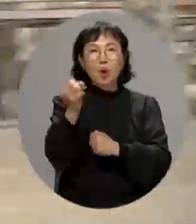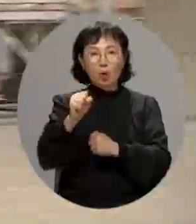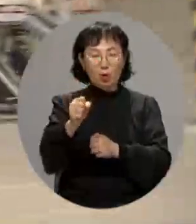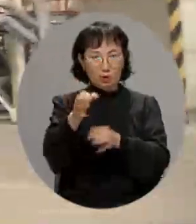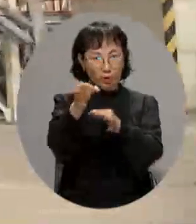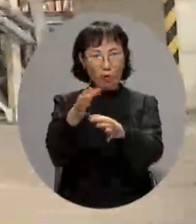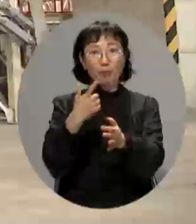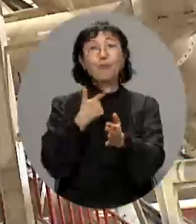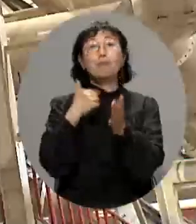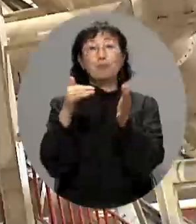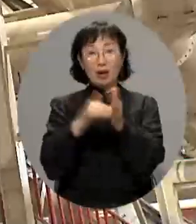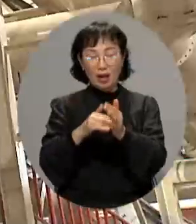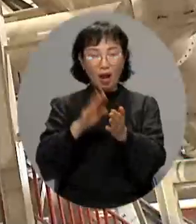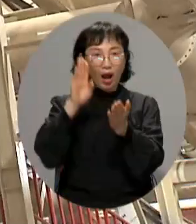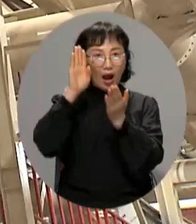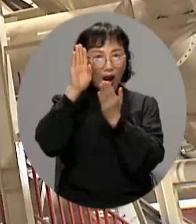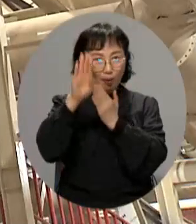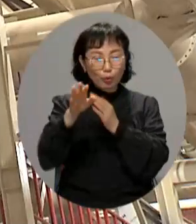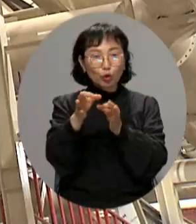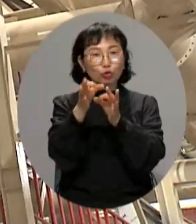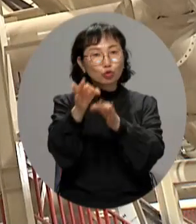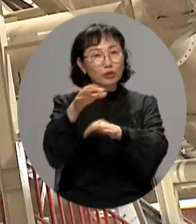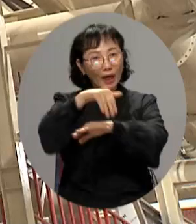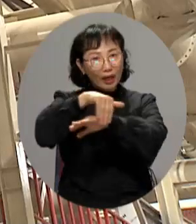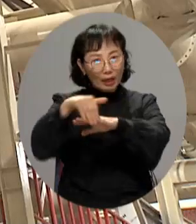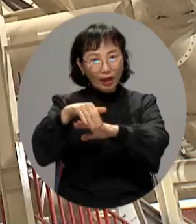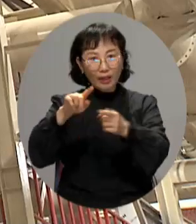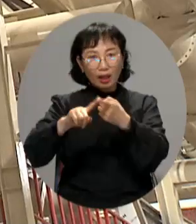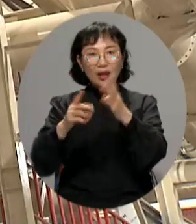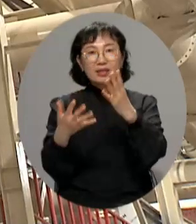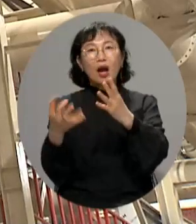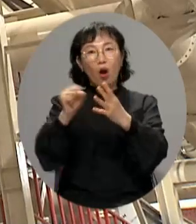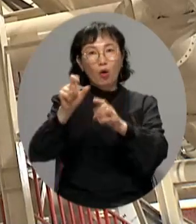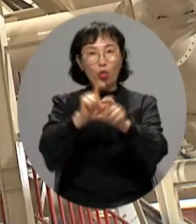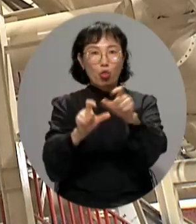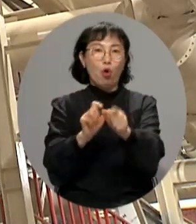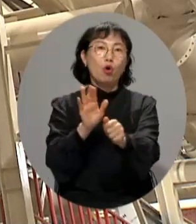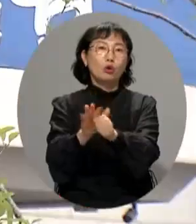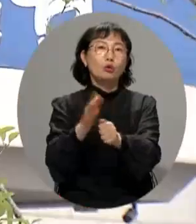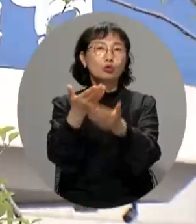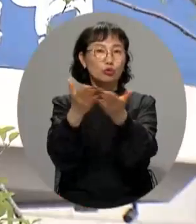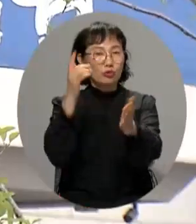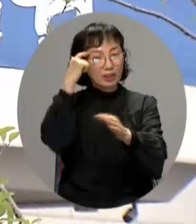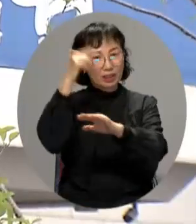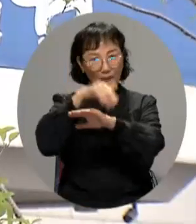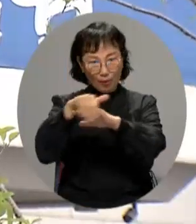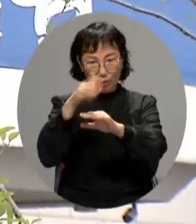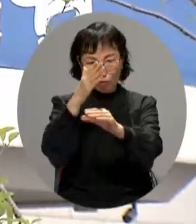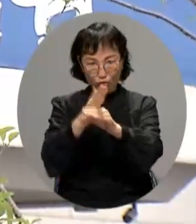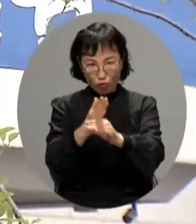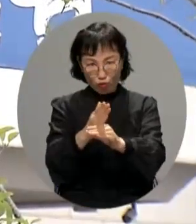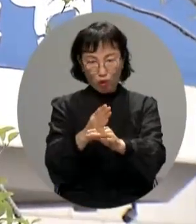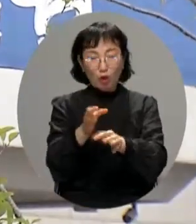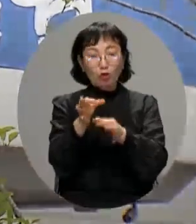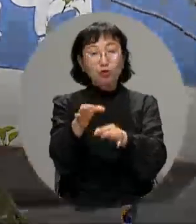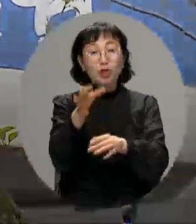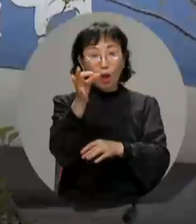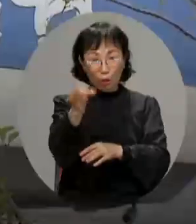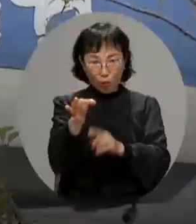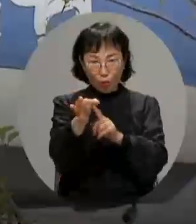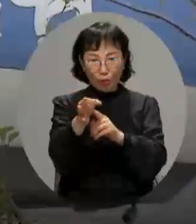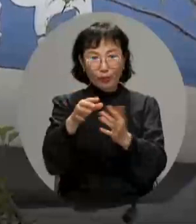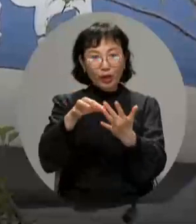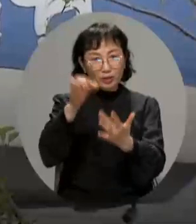했고 앞으로 예정된 투자에 따라 4억 원을 더 지원할 전망입니다. 투자금하고 고용하고 산정식이